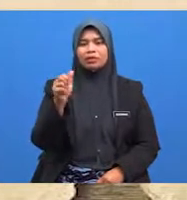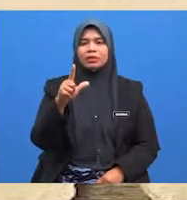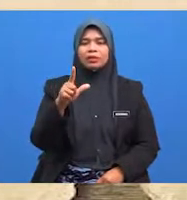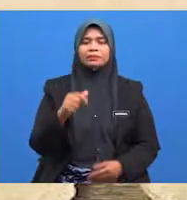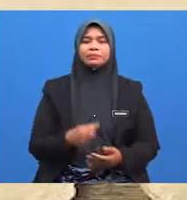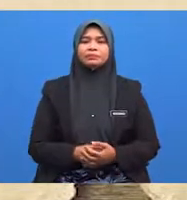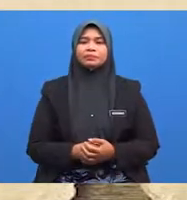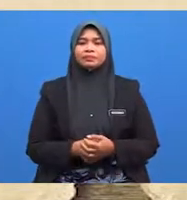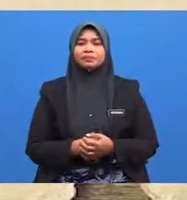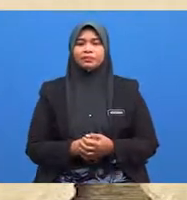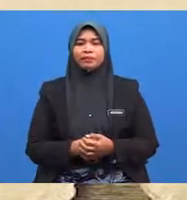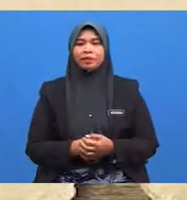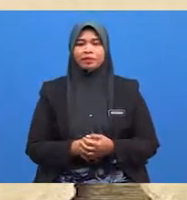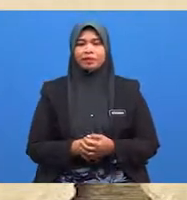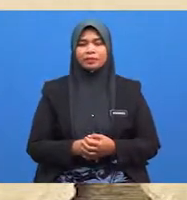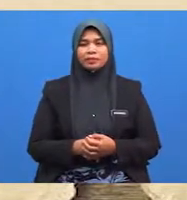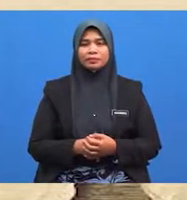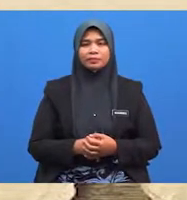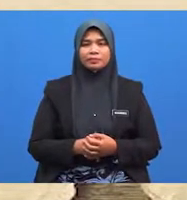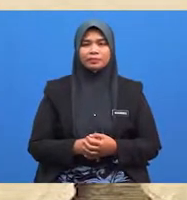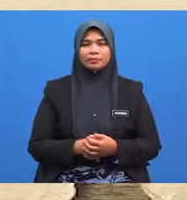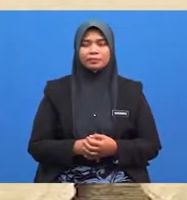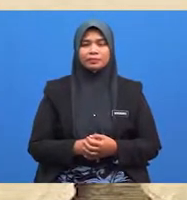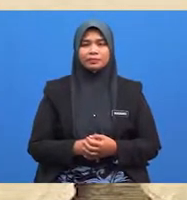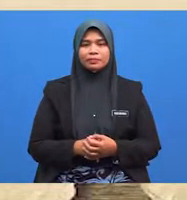Latar belakang seni bina Mughal.